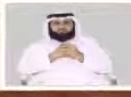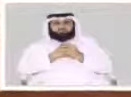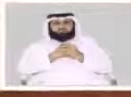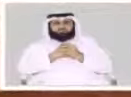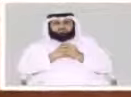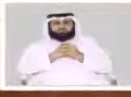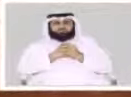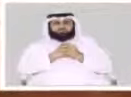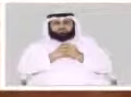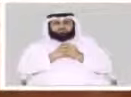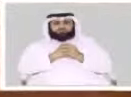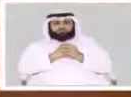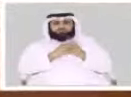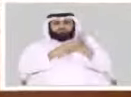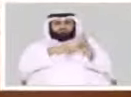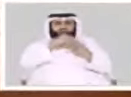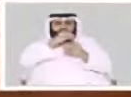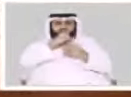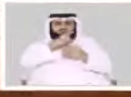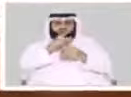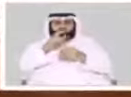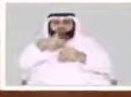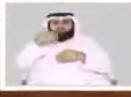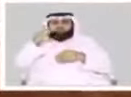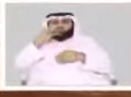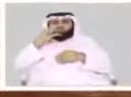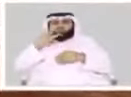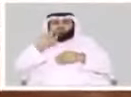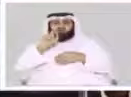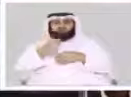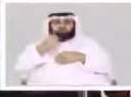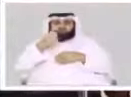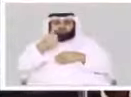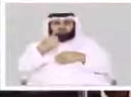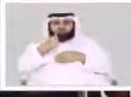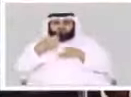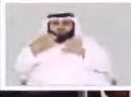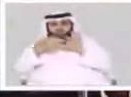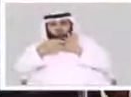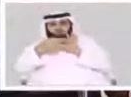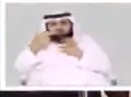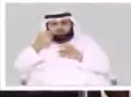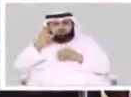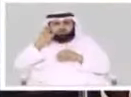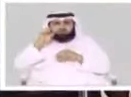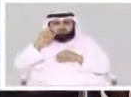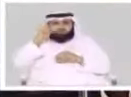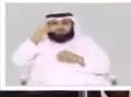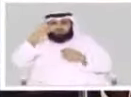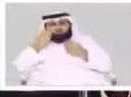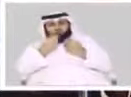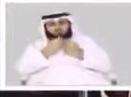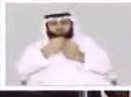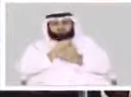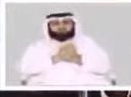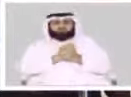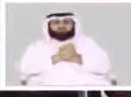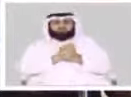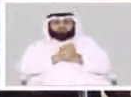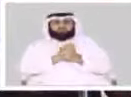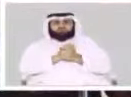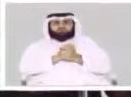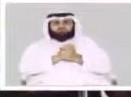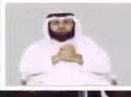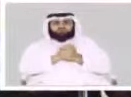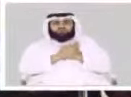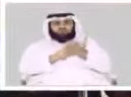جيل يحس بقيمة الوفاء ويحس بقيمة العهد والميثاق الذي بينه وبين الله عز وجل، فيدخل